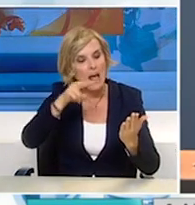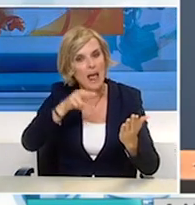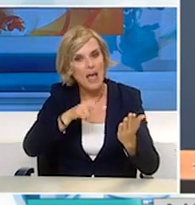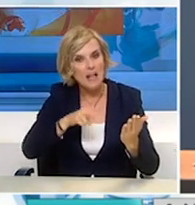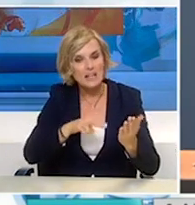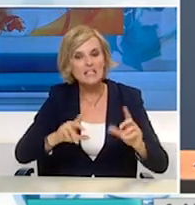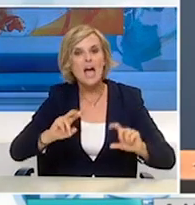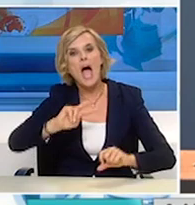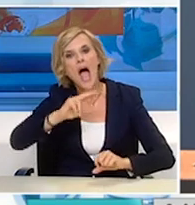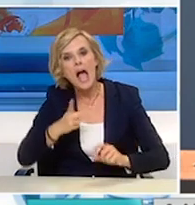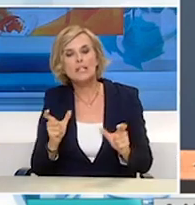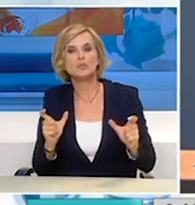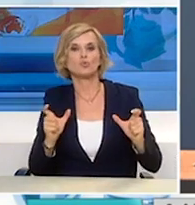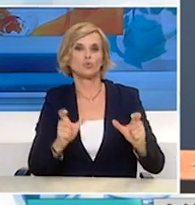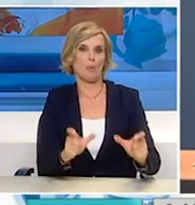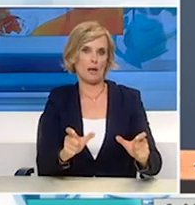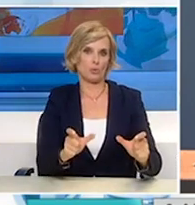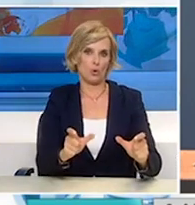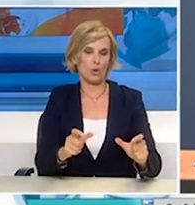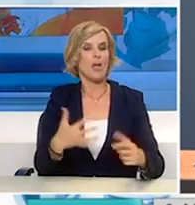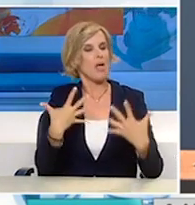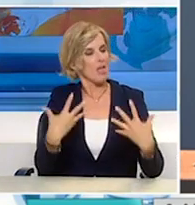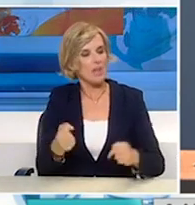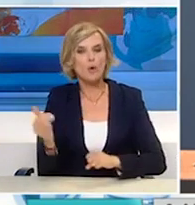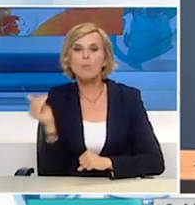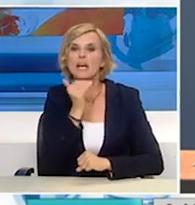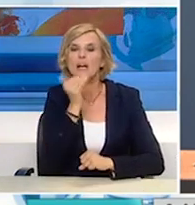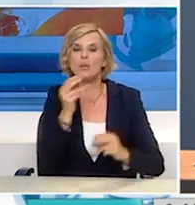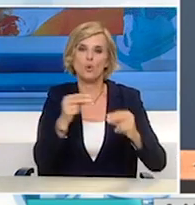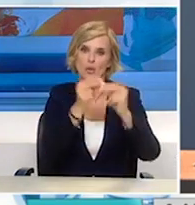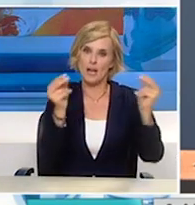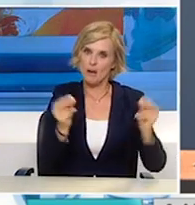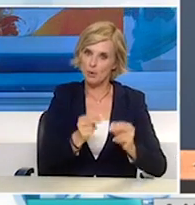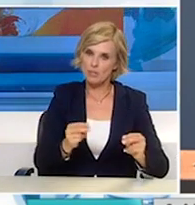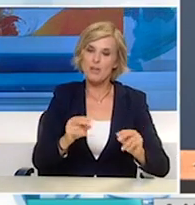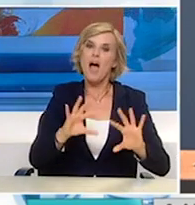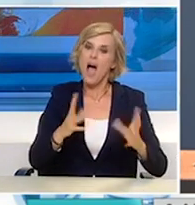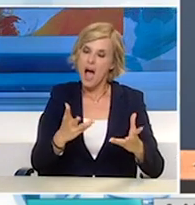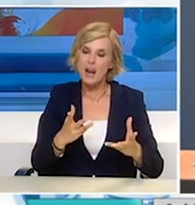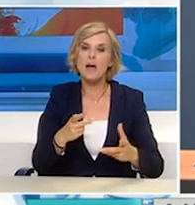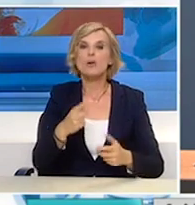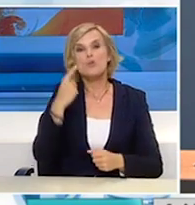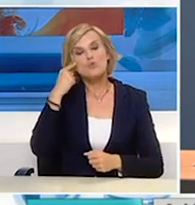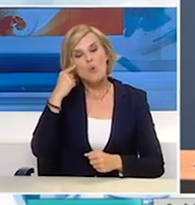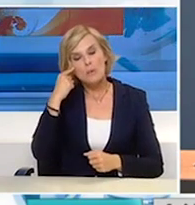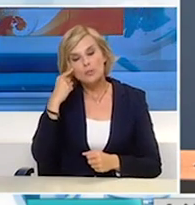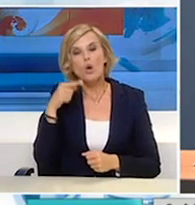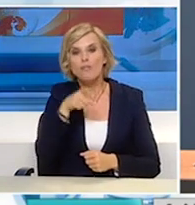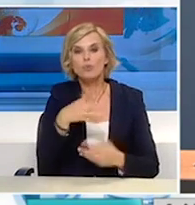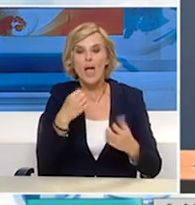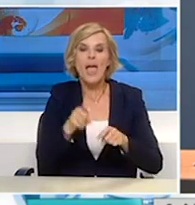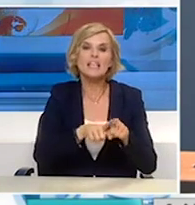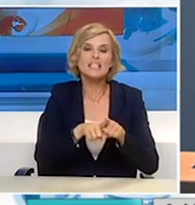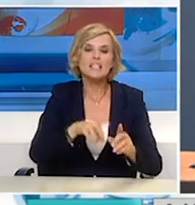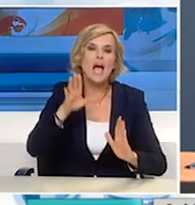αποτελέσματα, αλλά θεωρώ ότι θα τεκμηριώσουν αυτή την πολύ χαμηλή κυκλοφορία του ιού στην πατρίδα μας. Δεν ξέρω αν ο Υπουργός θέλει να πει κάτι για την